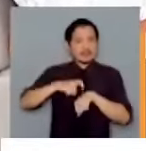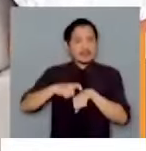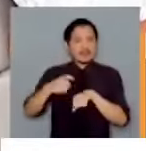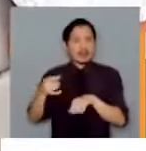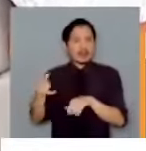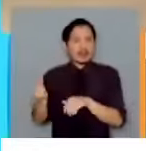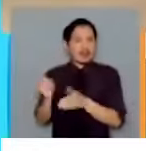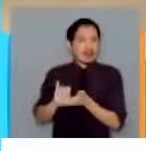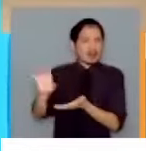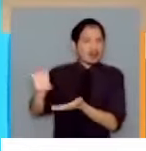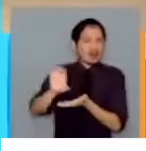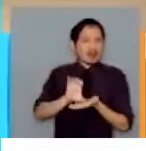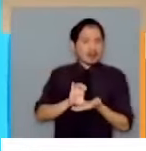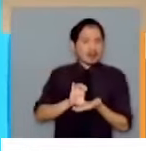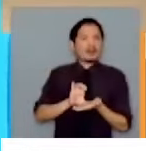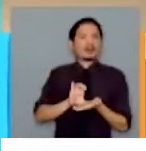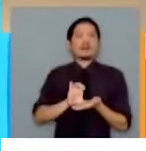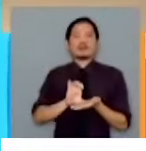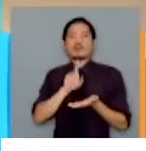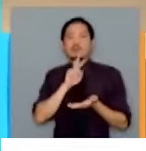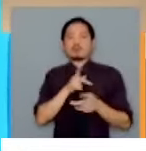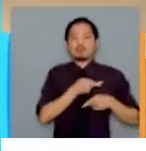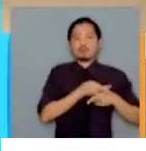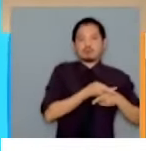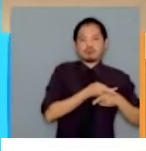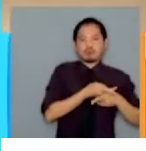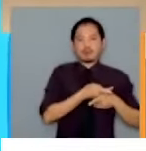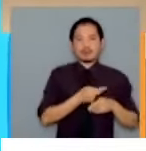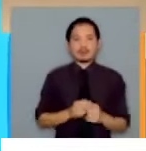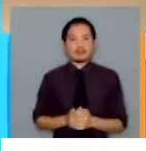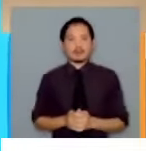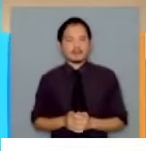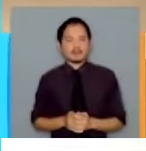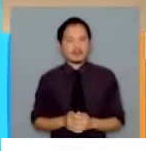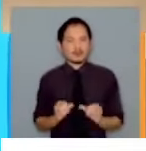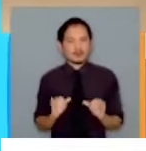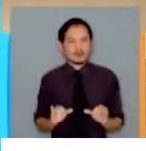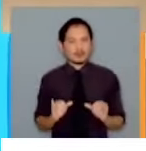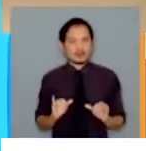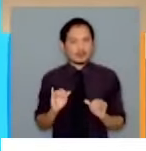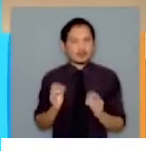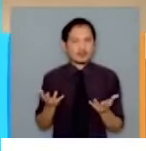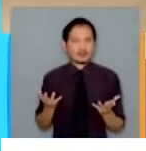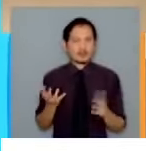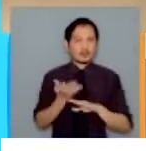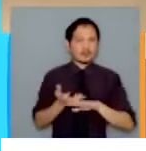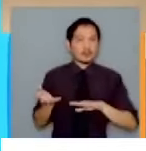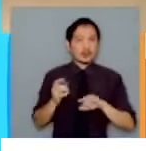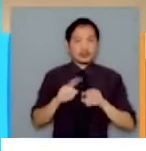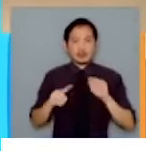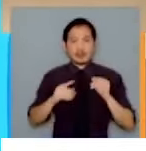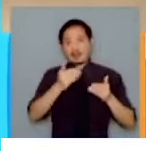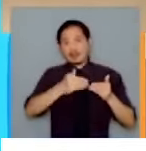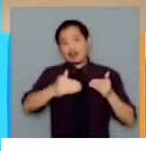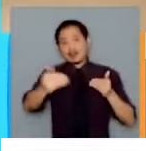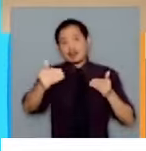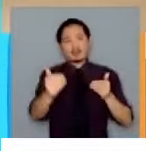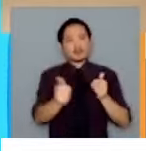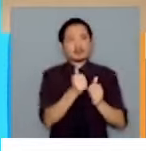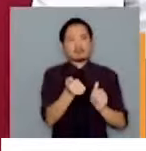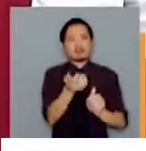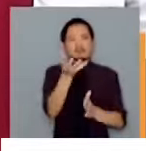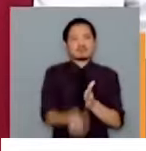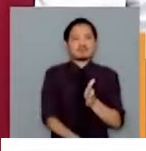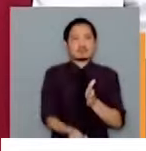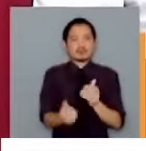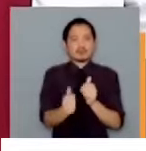Oo. Pero pagdating sa una lang. Sa una lang, mga isa o dalawa po, no? Oo. Pero pagdating sa mga susunod na, wala nang return. Maglalaho na lang na parang bulay yung mga